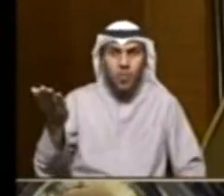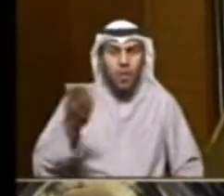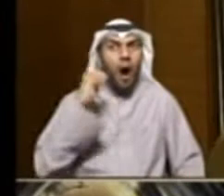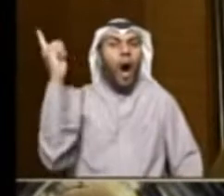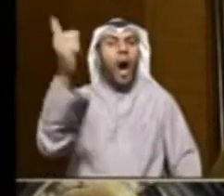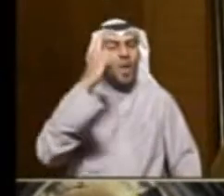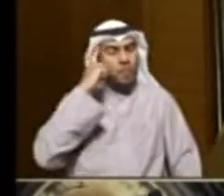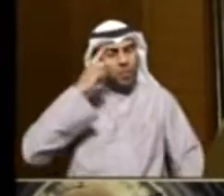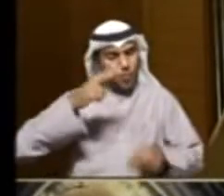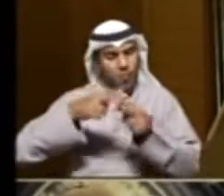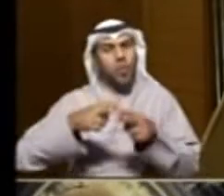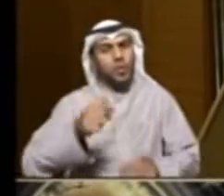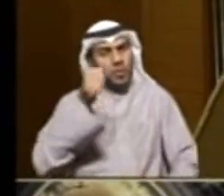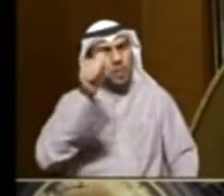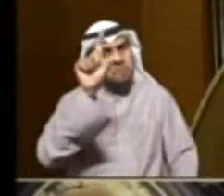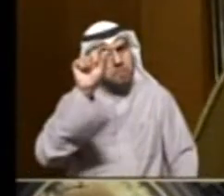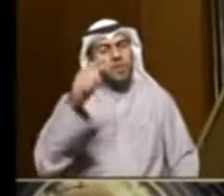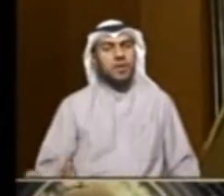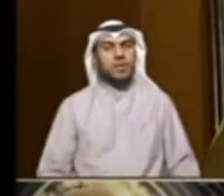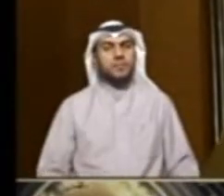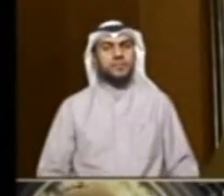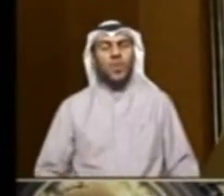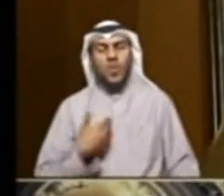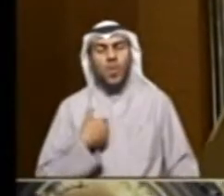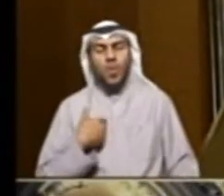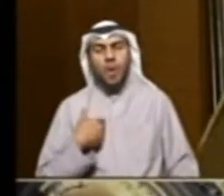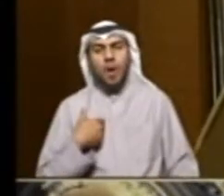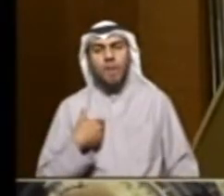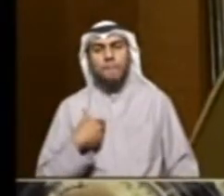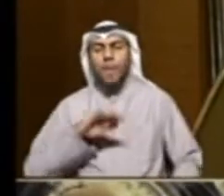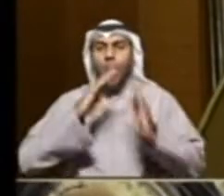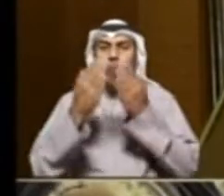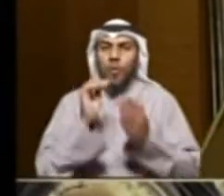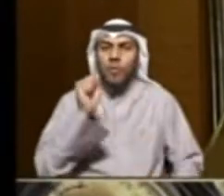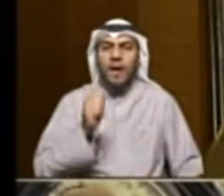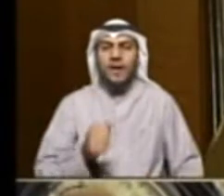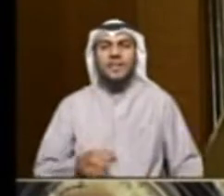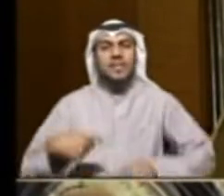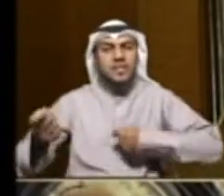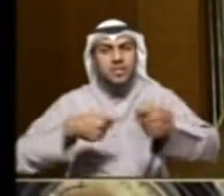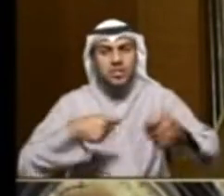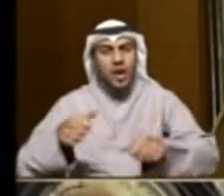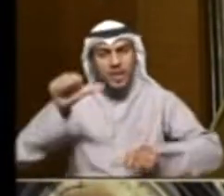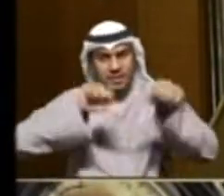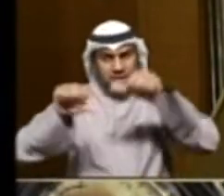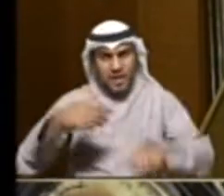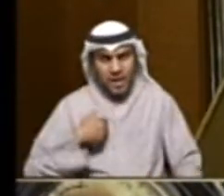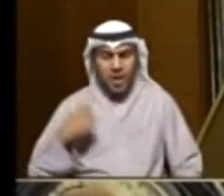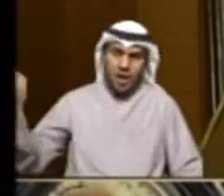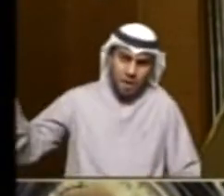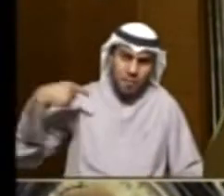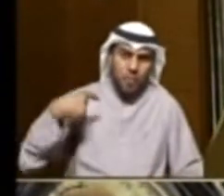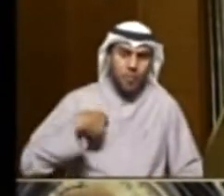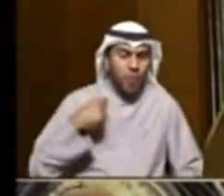العالم بالكويت. بالنسبة لنا كغرفة تجارة وصناعة، احنا كلفنا من قبل صاحب سمو الحكومة الكويتية لأخذ